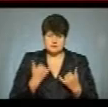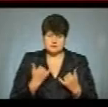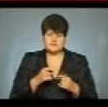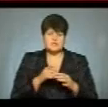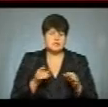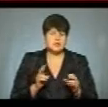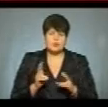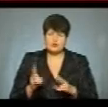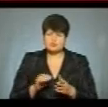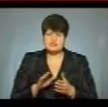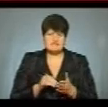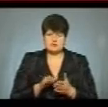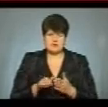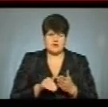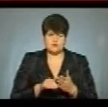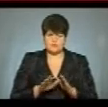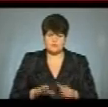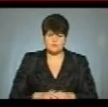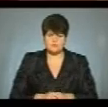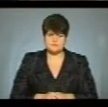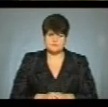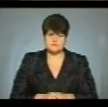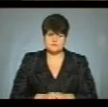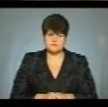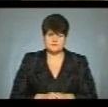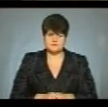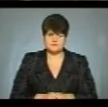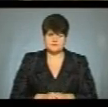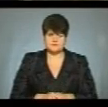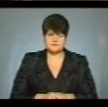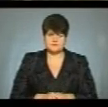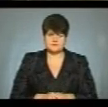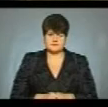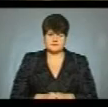він нікому не відмовляв в допомозі. В помощі.